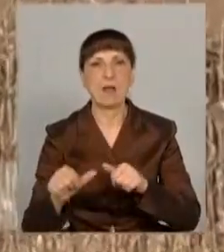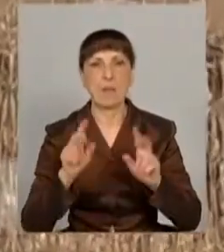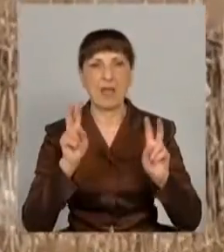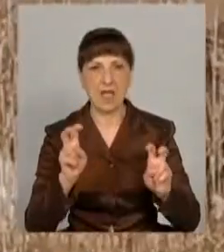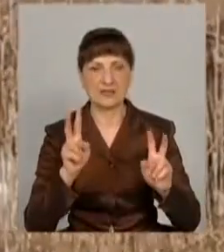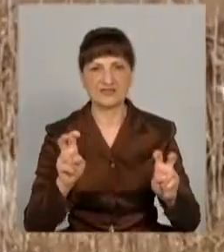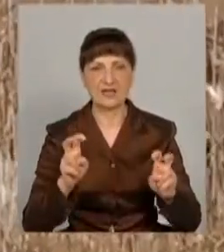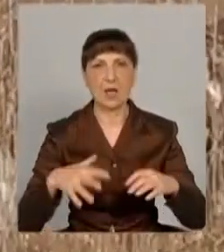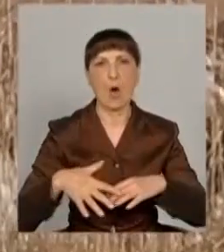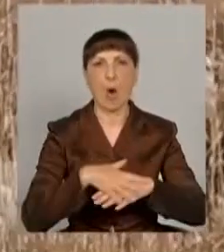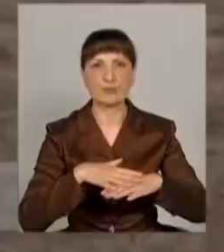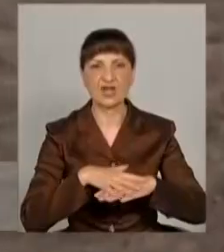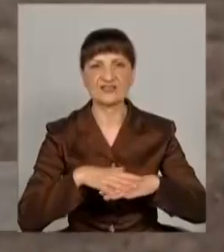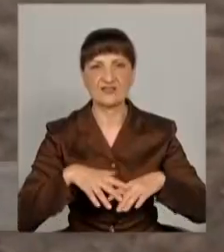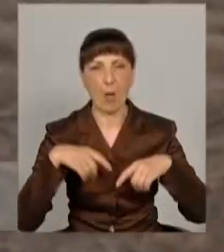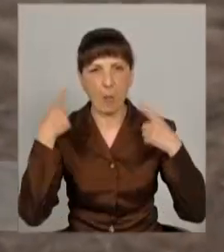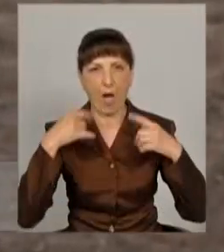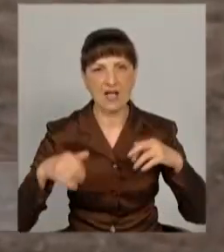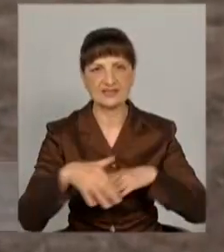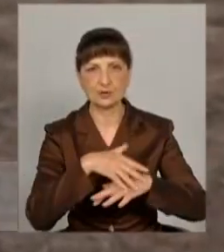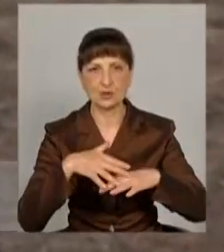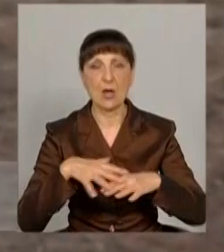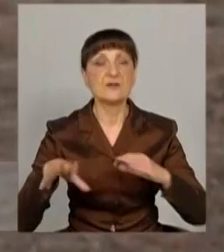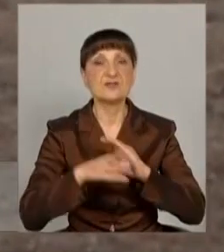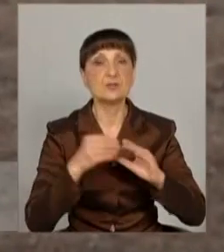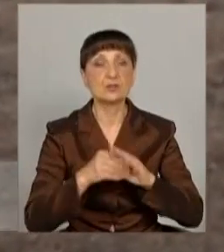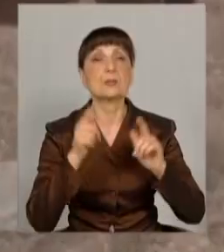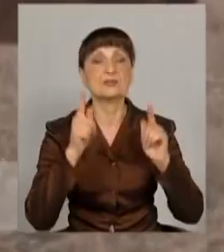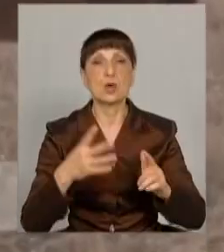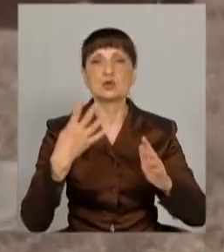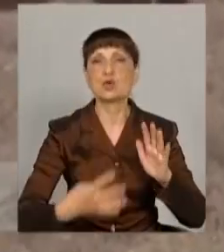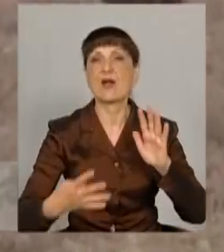«общественные пастбища». Всего народные избранники поддержали 49 концептуальных поправок.